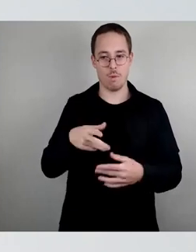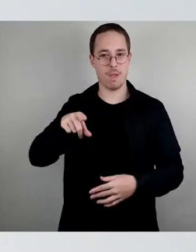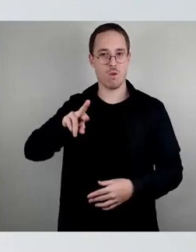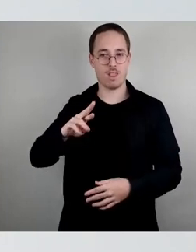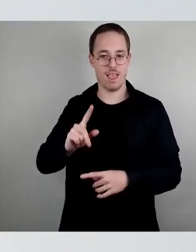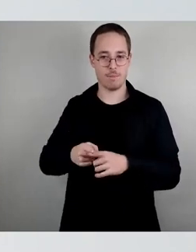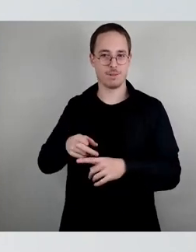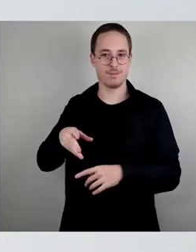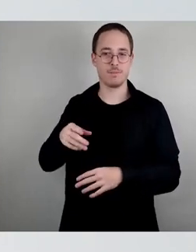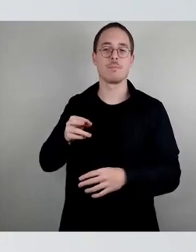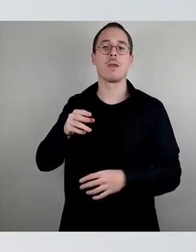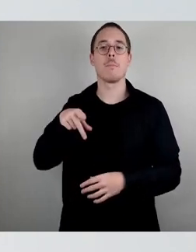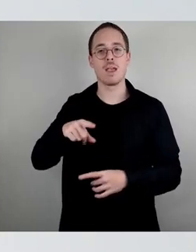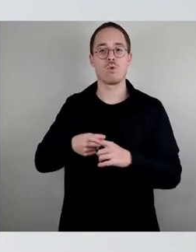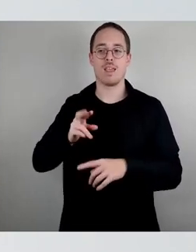Aufstellungsbeschluss getroffen mit dem B-Plan